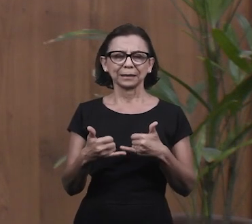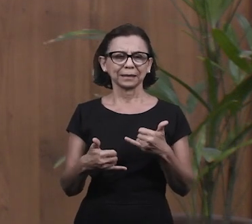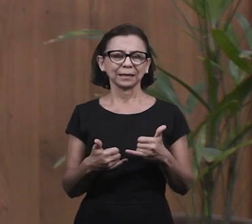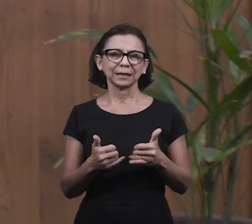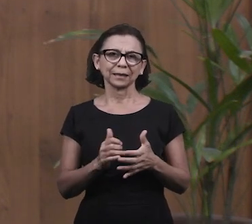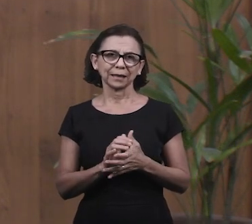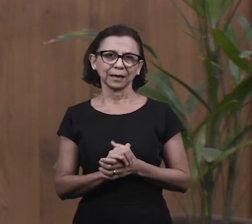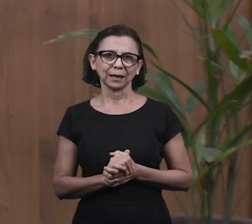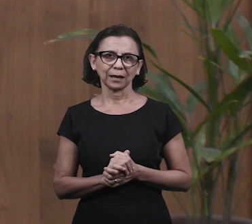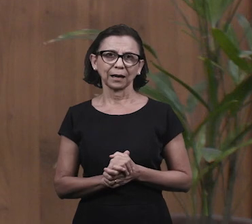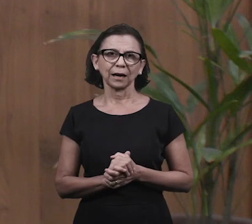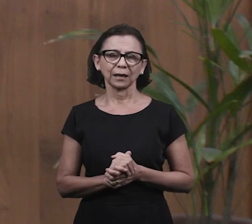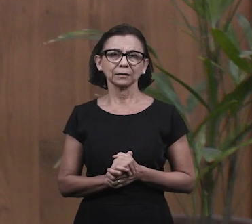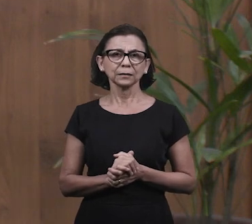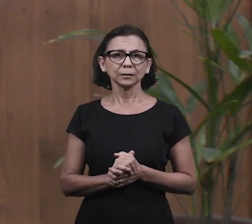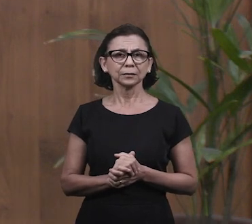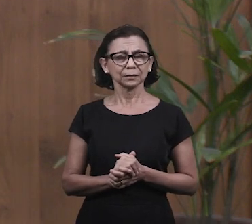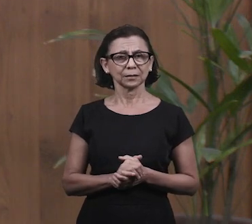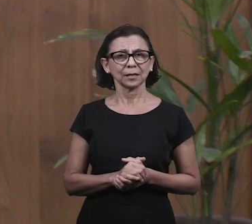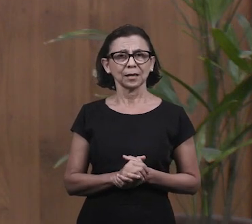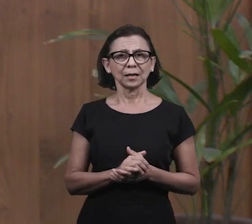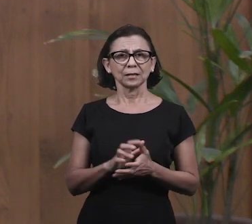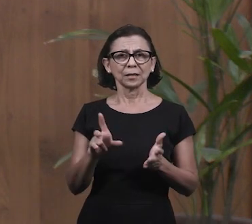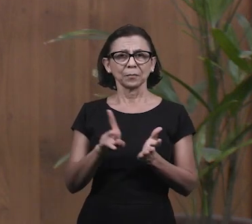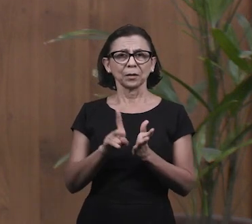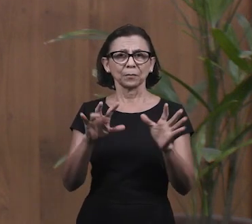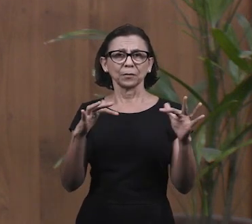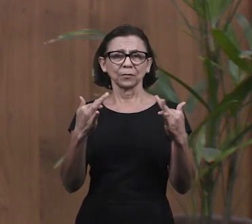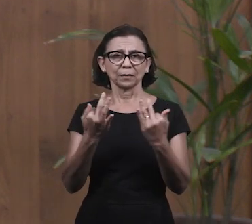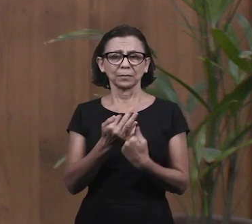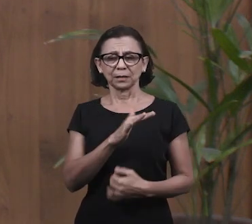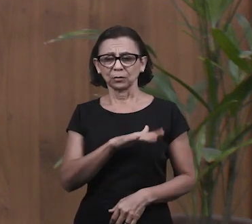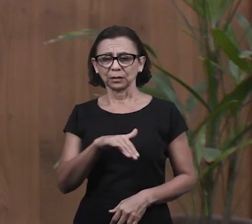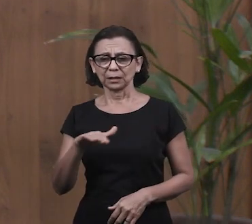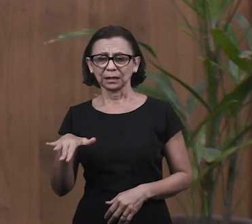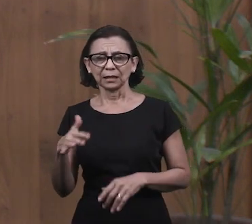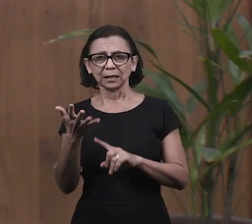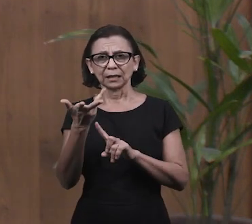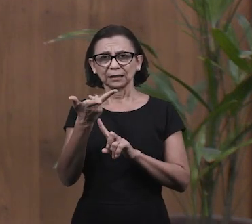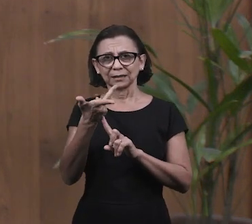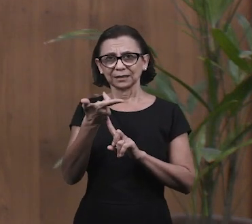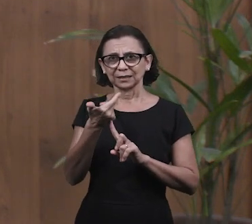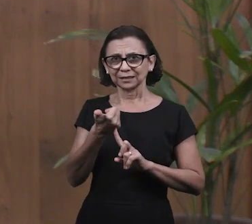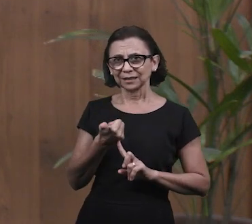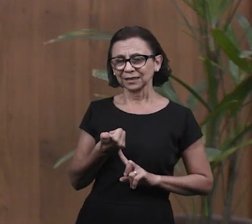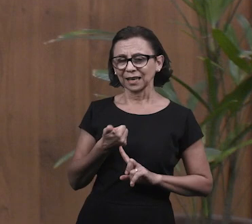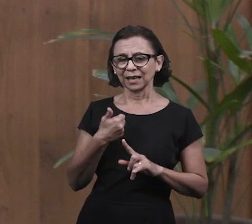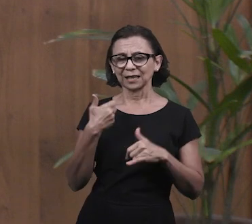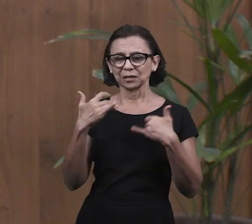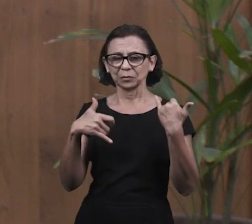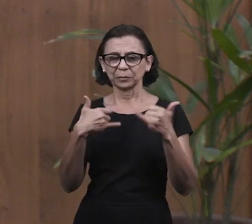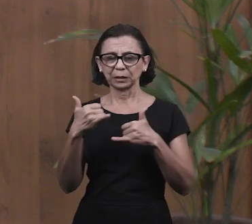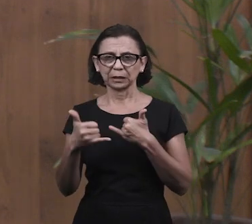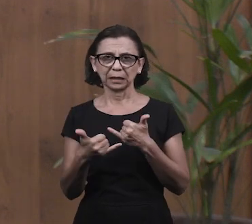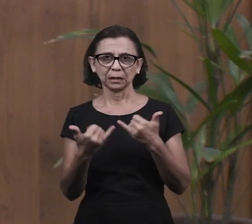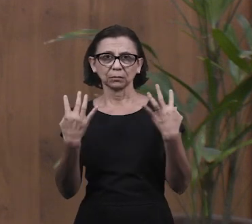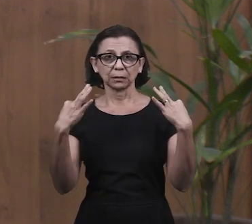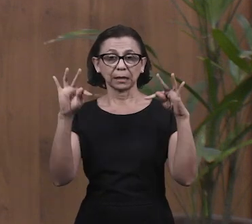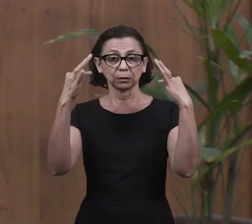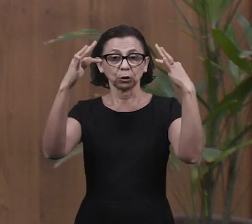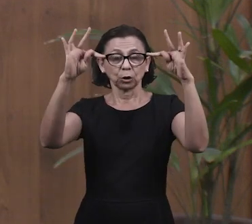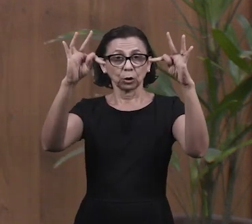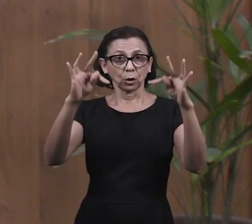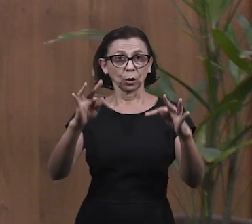et le jouet libre ou dirigé est fait par des jouets produits par les enfants ou leurs parents